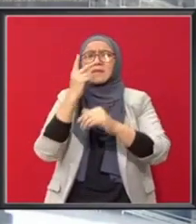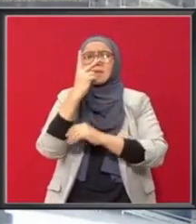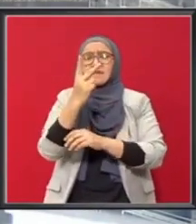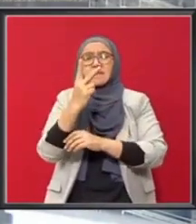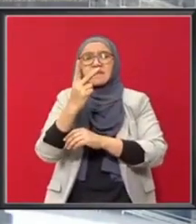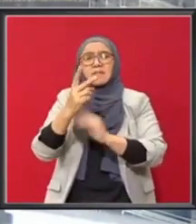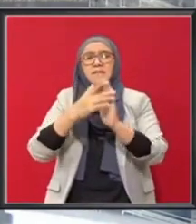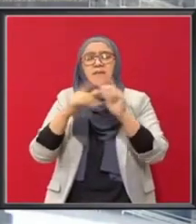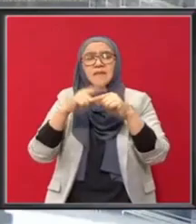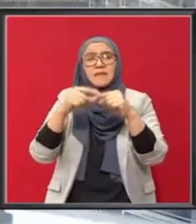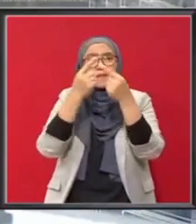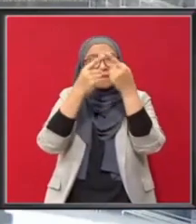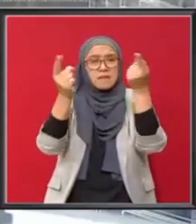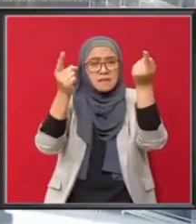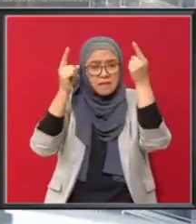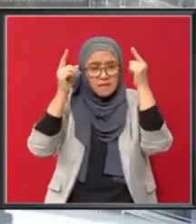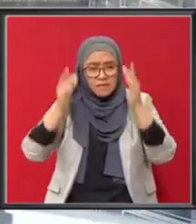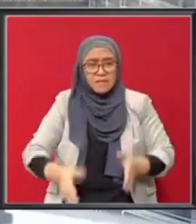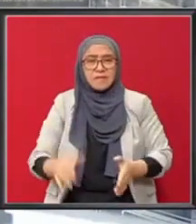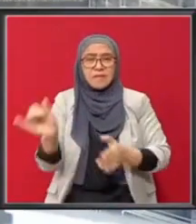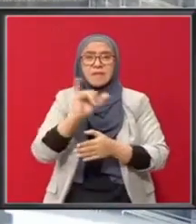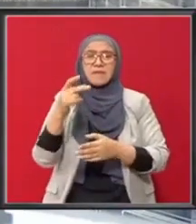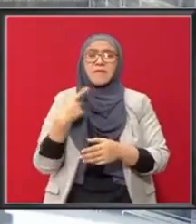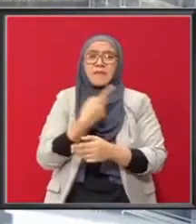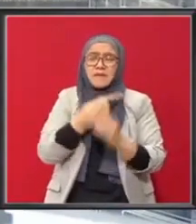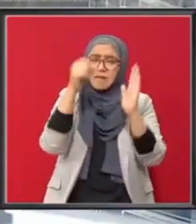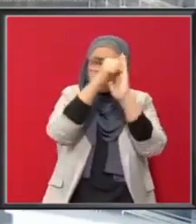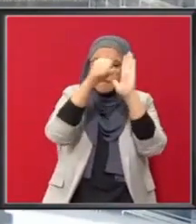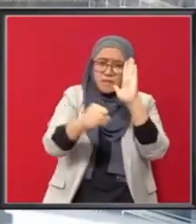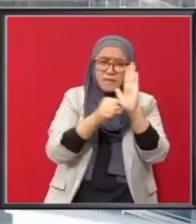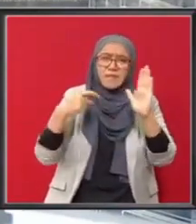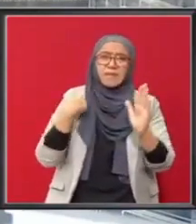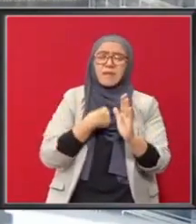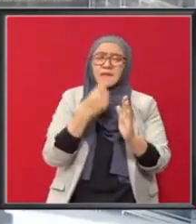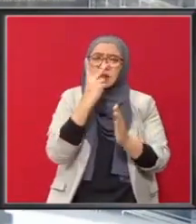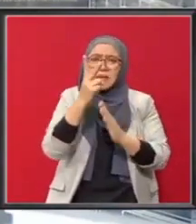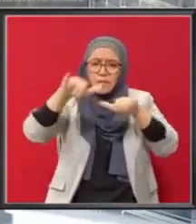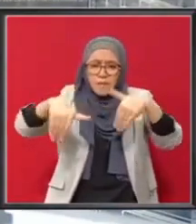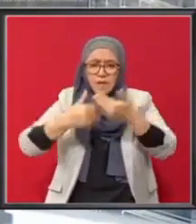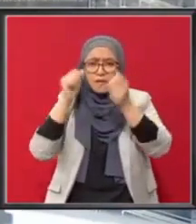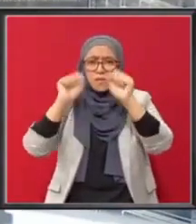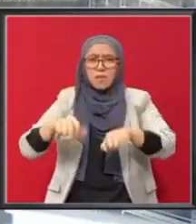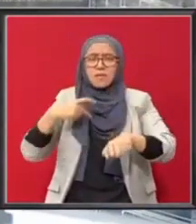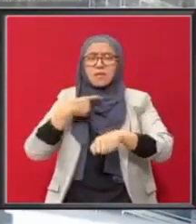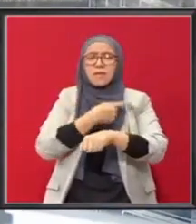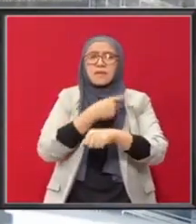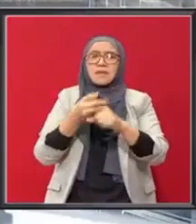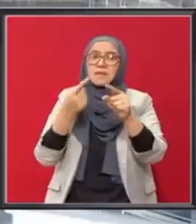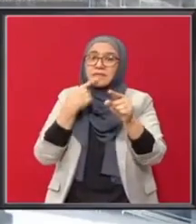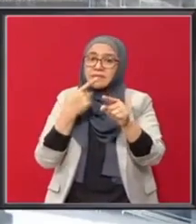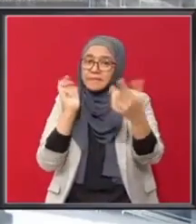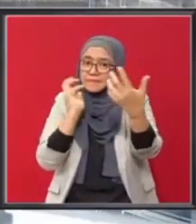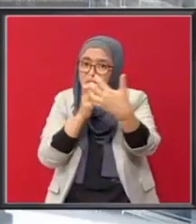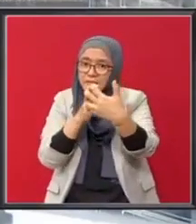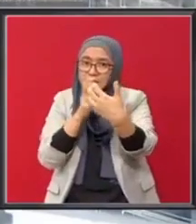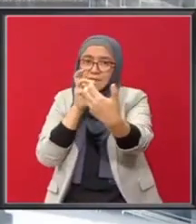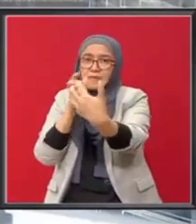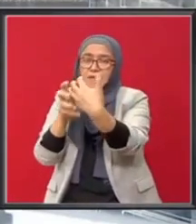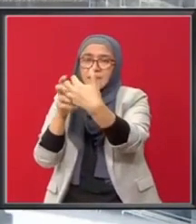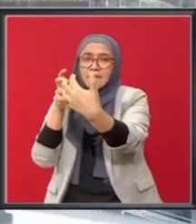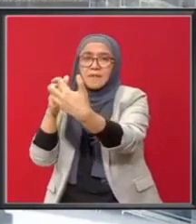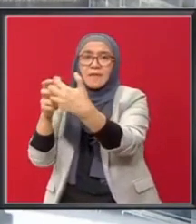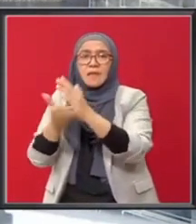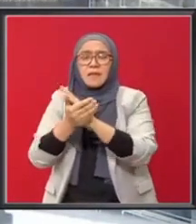kecil-kecil yang kita sedang melihat bagi kita enak fulfill ataupun memenuhi kehendak pasaran yaitu